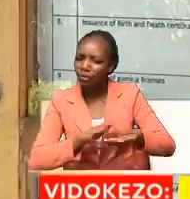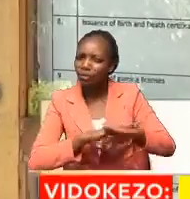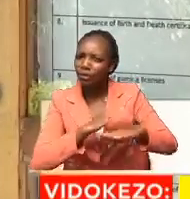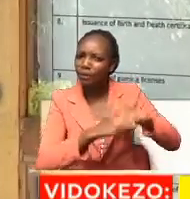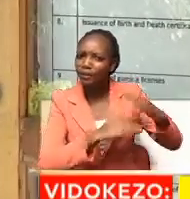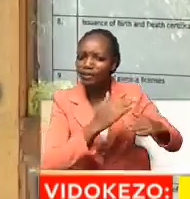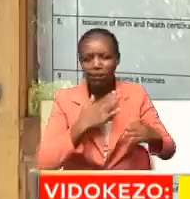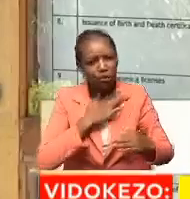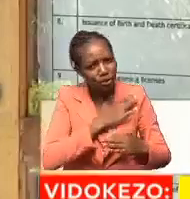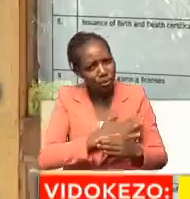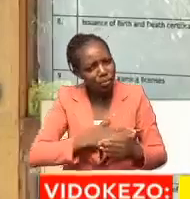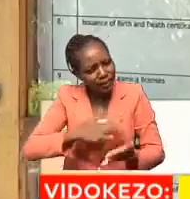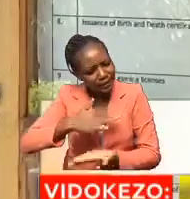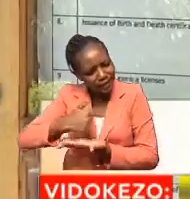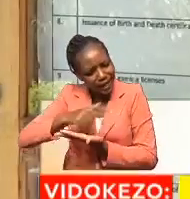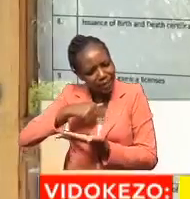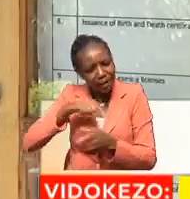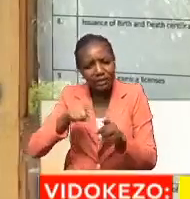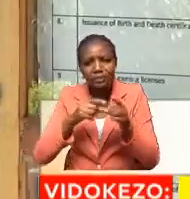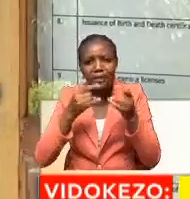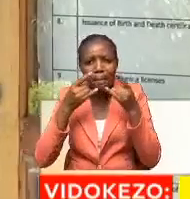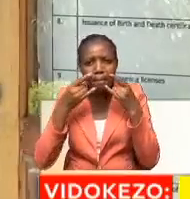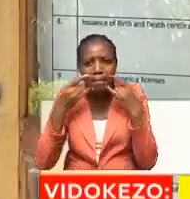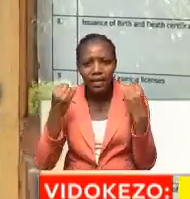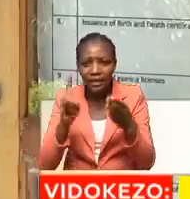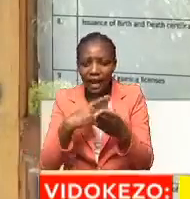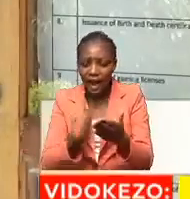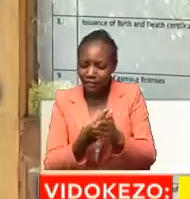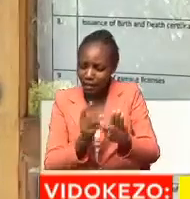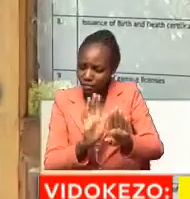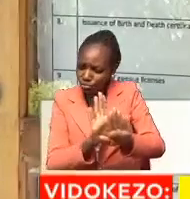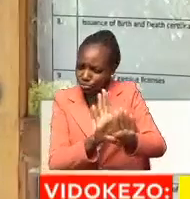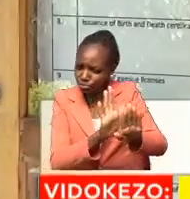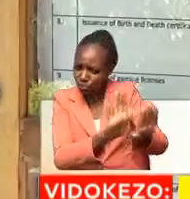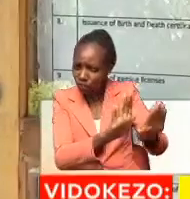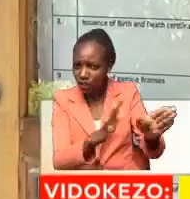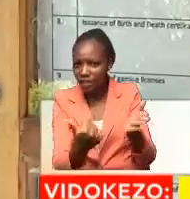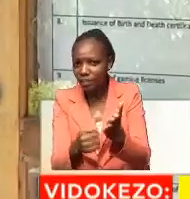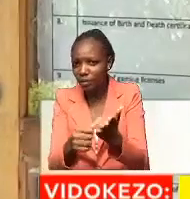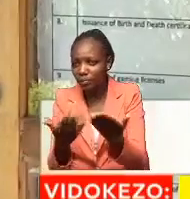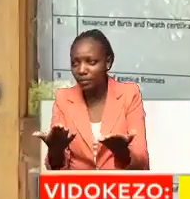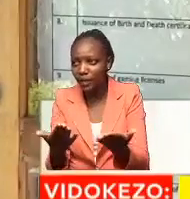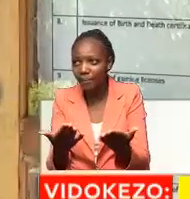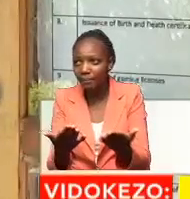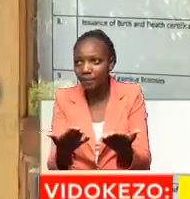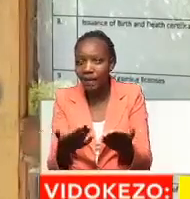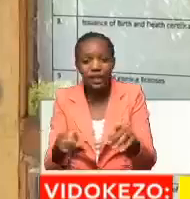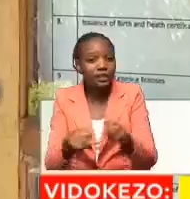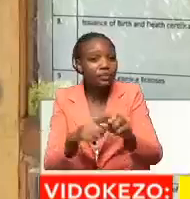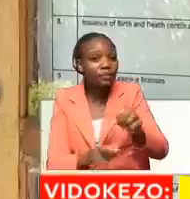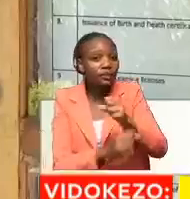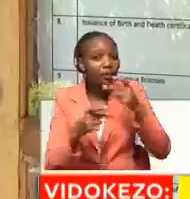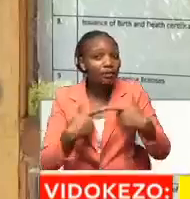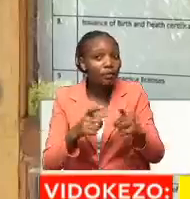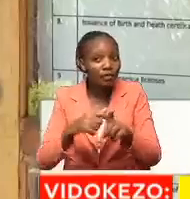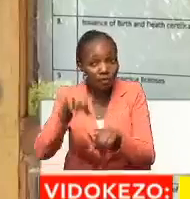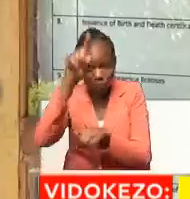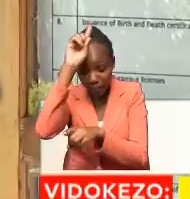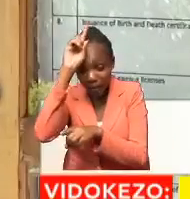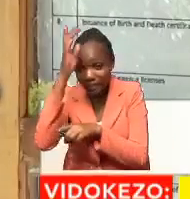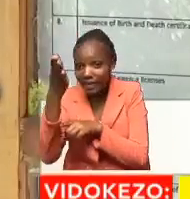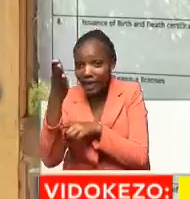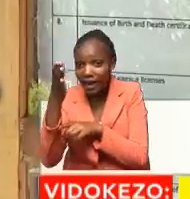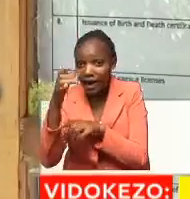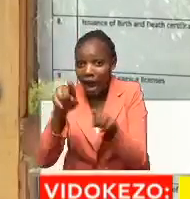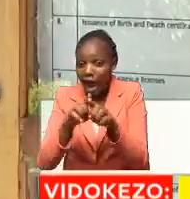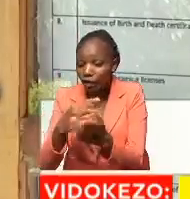sanitizers watusaidie, na hata masks ili tuweze kuenforce. Especially wale watu wa kule kwetu mashinani, wanavaa masks ambazo zimefikisha